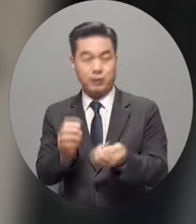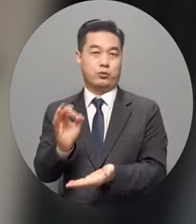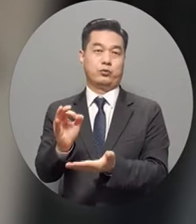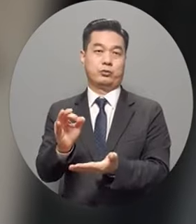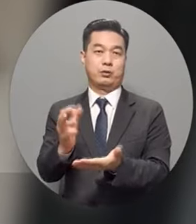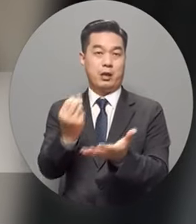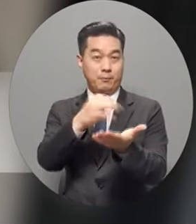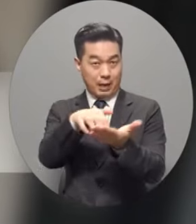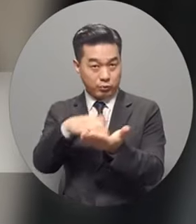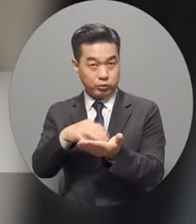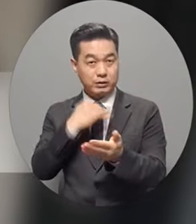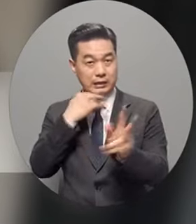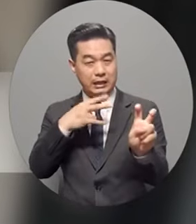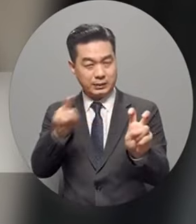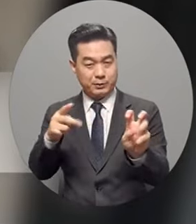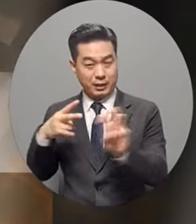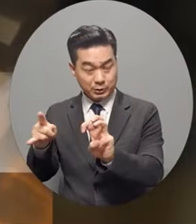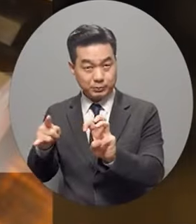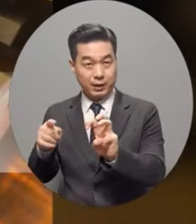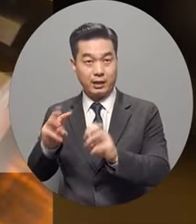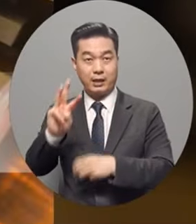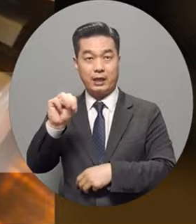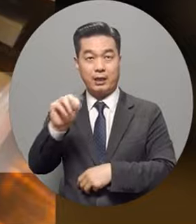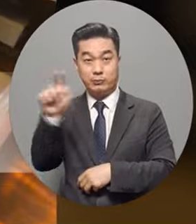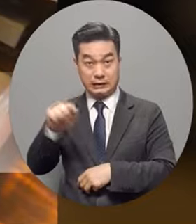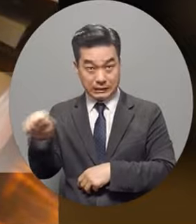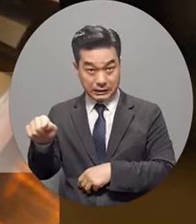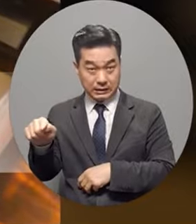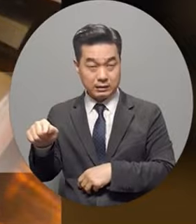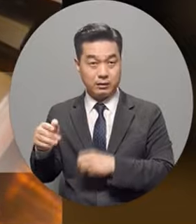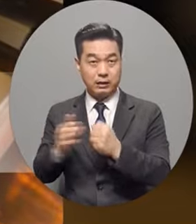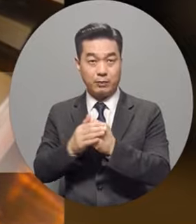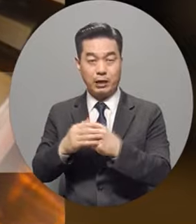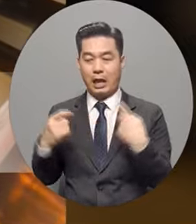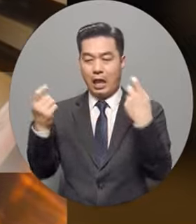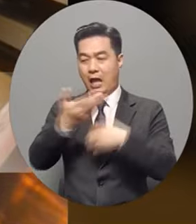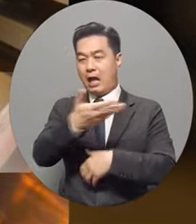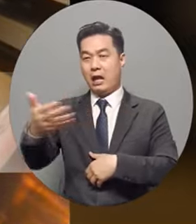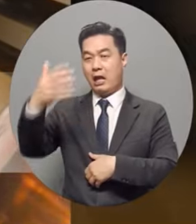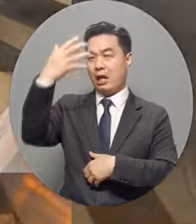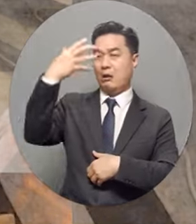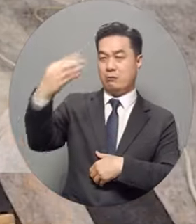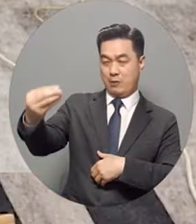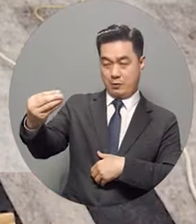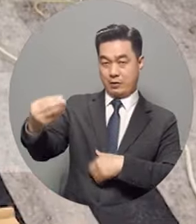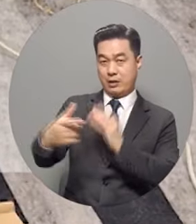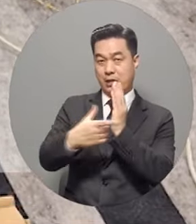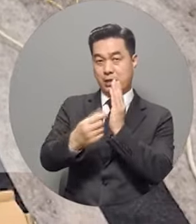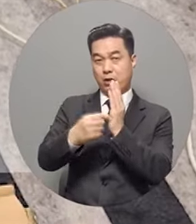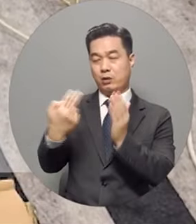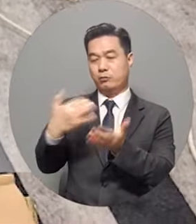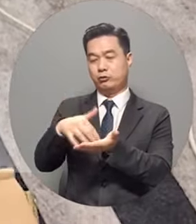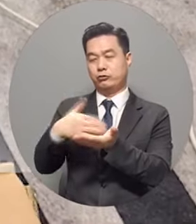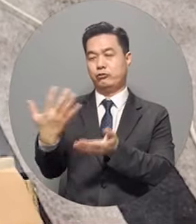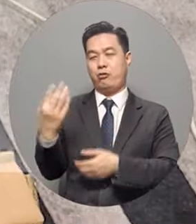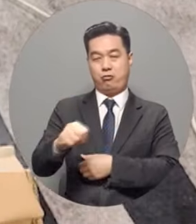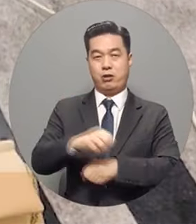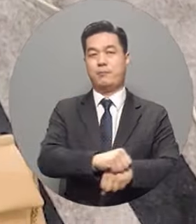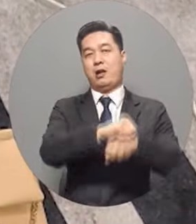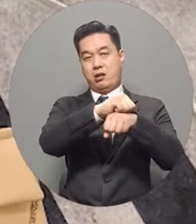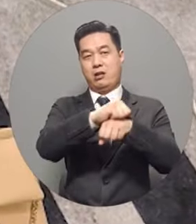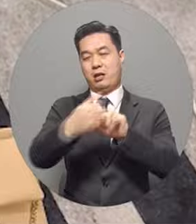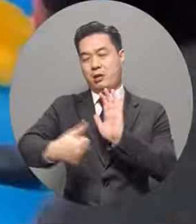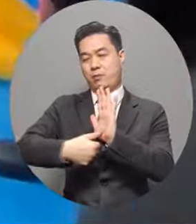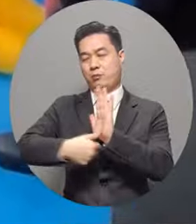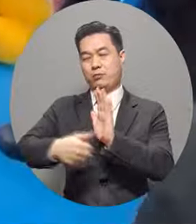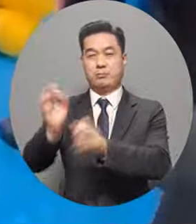상당수는 20, 30대 이른바 MZ세대들이었는데 한강이 보이는 초고가 오피스텔에 현금 수억 원을 보관한 채 고가의 명품을